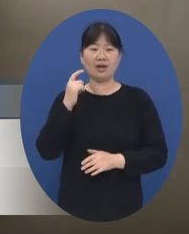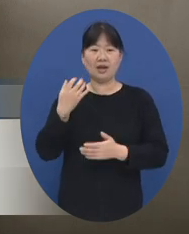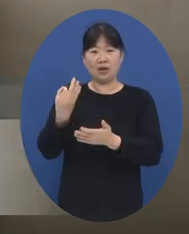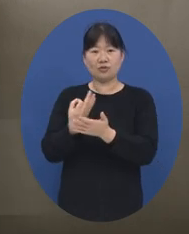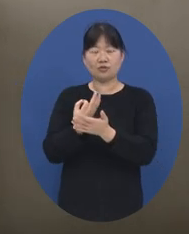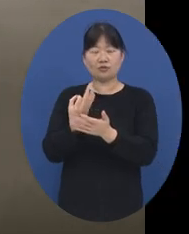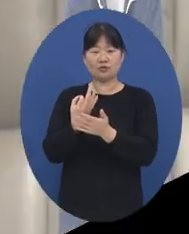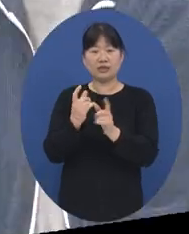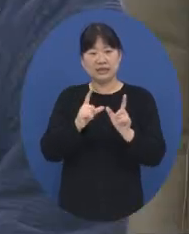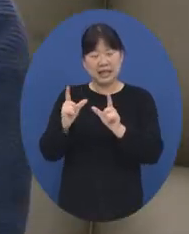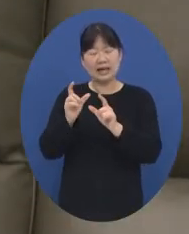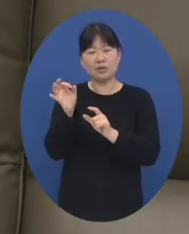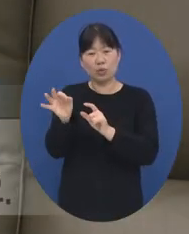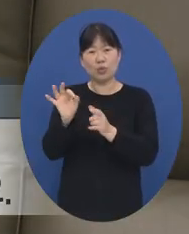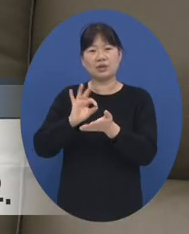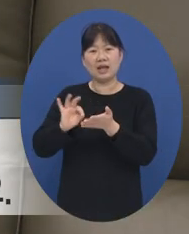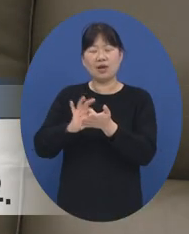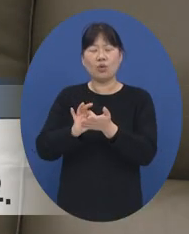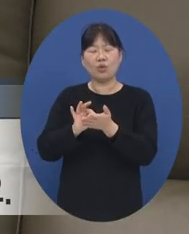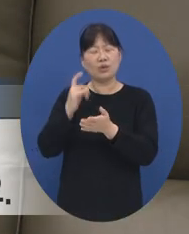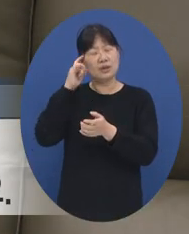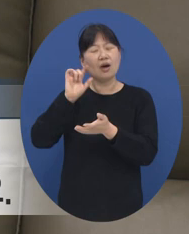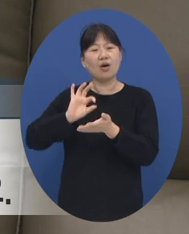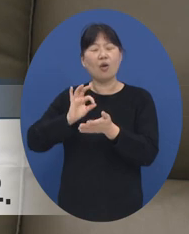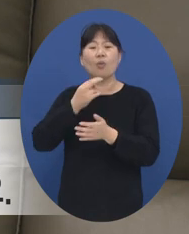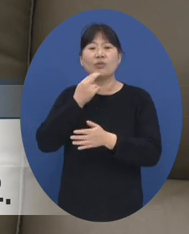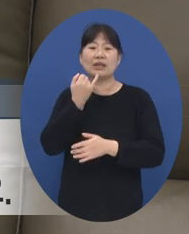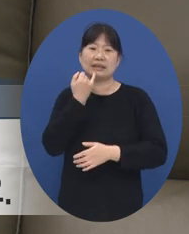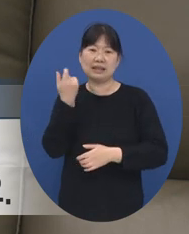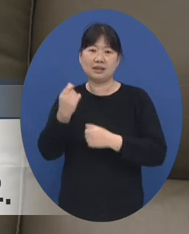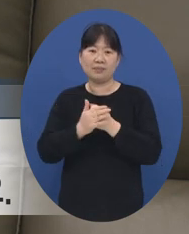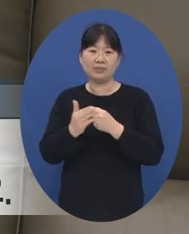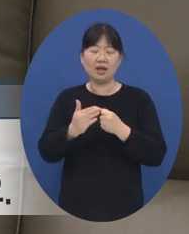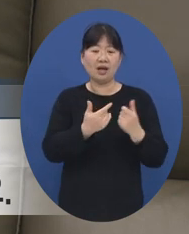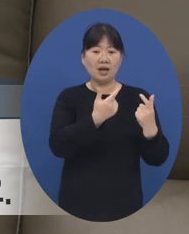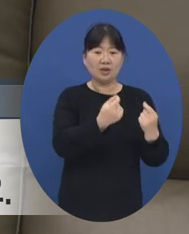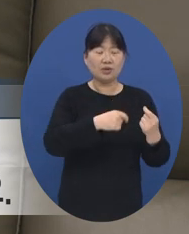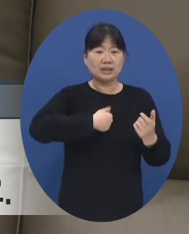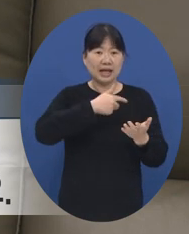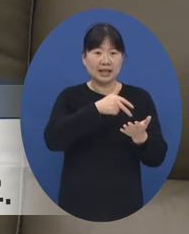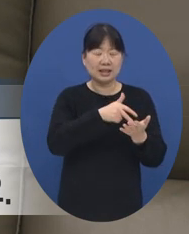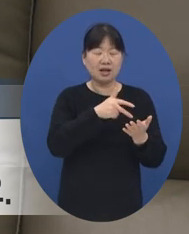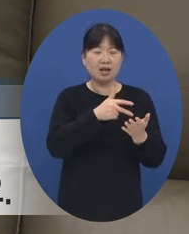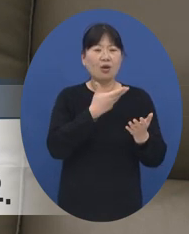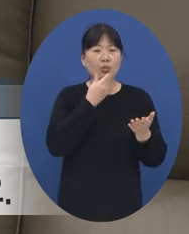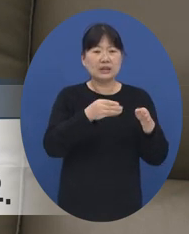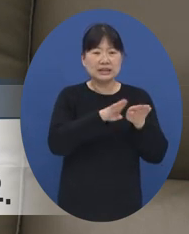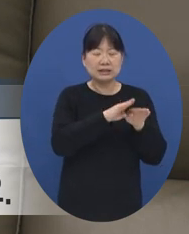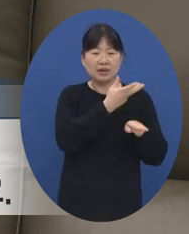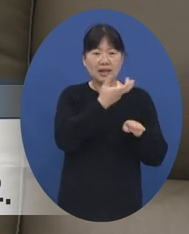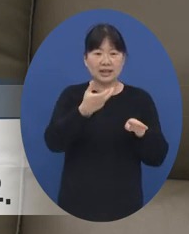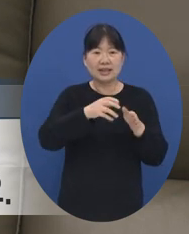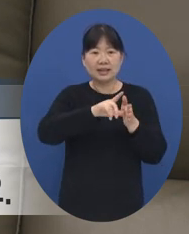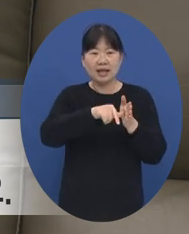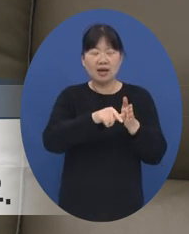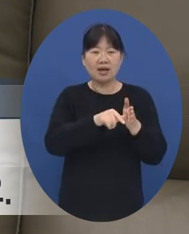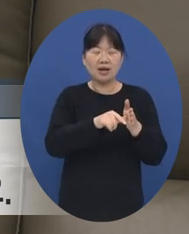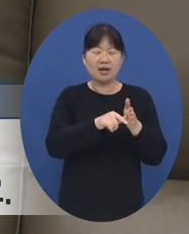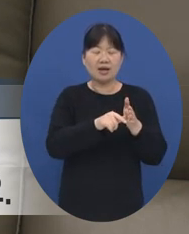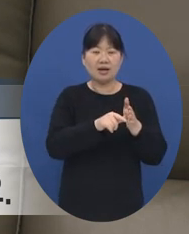덜 써도 되고. 일단 대부분 이렇게 퇴소를 하면 이렇게 자립 정착금이 나오잖아요. 500만 원 이렇게 나오는데